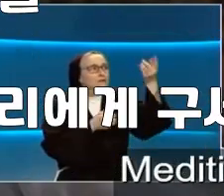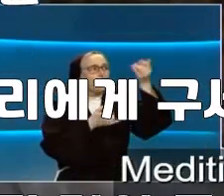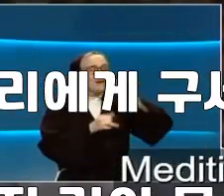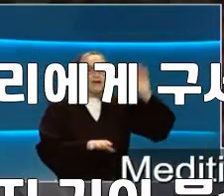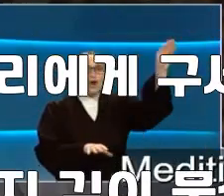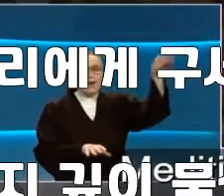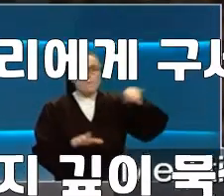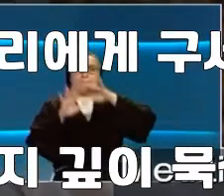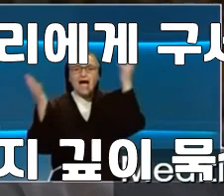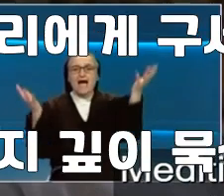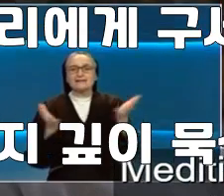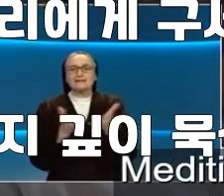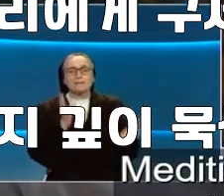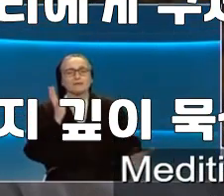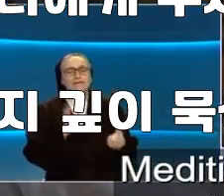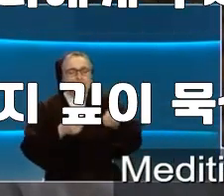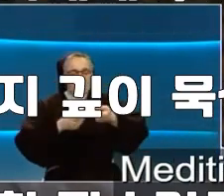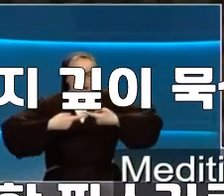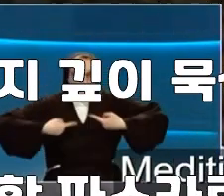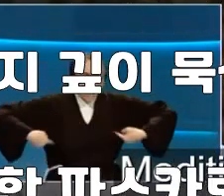suo Figlio come Redentore.